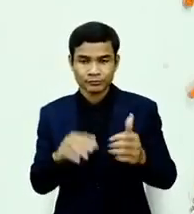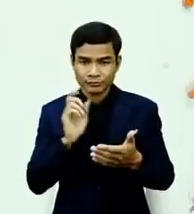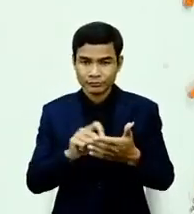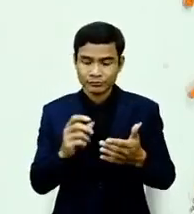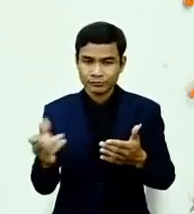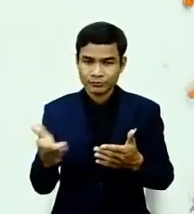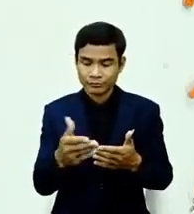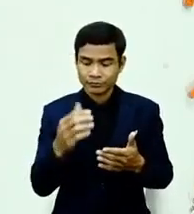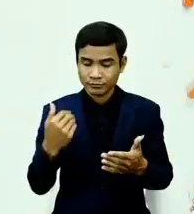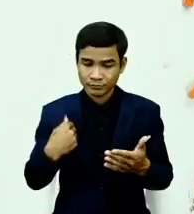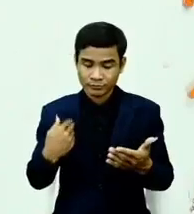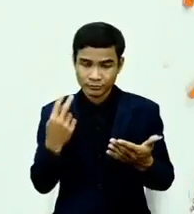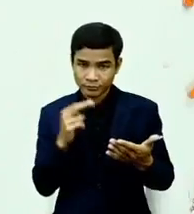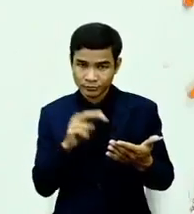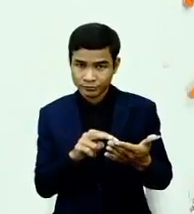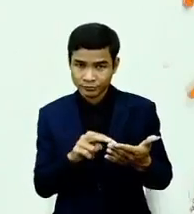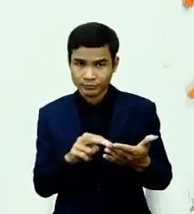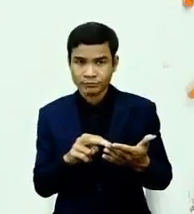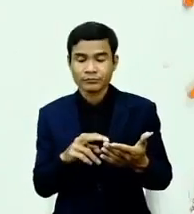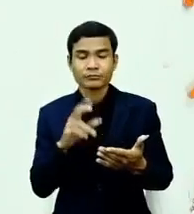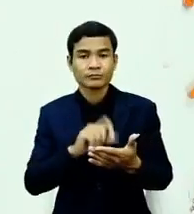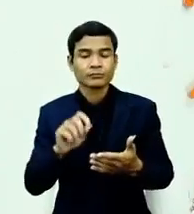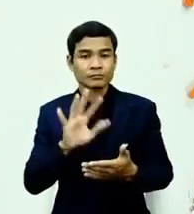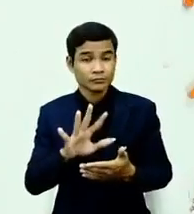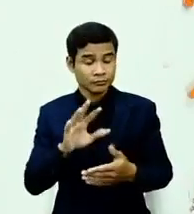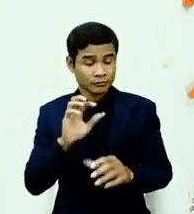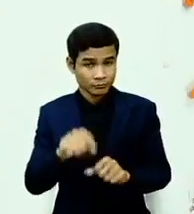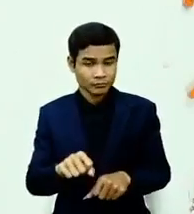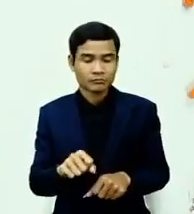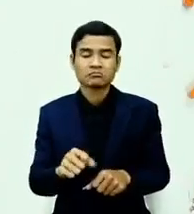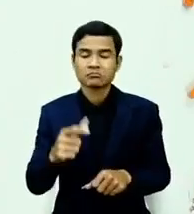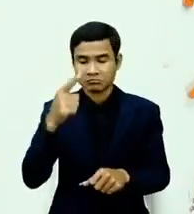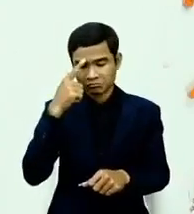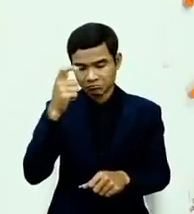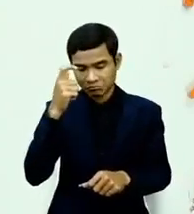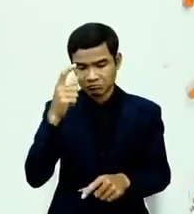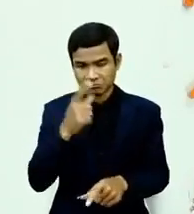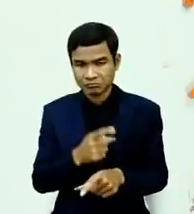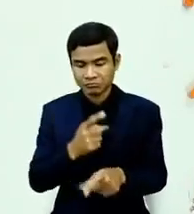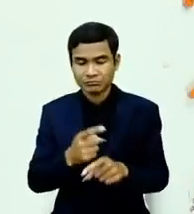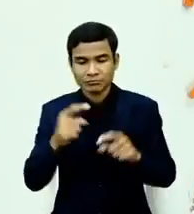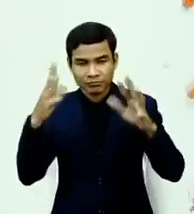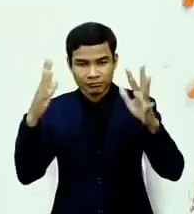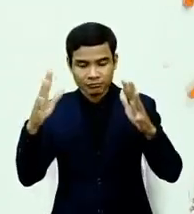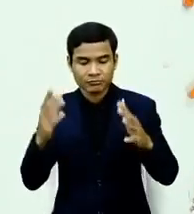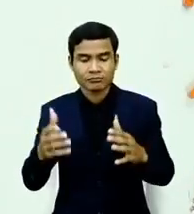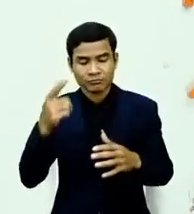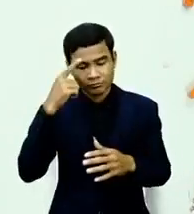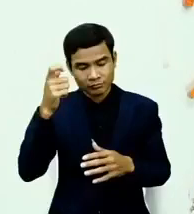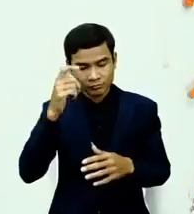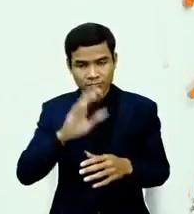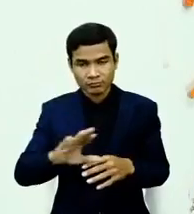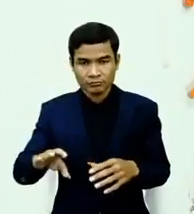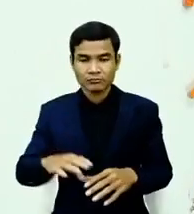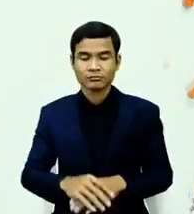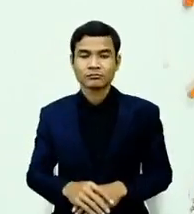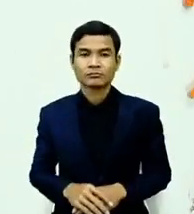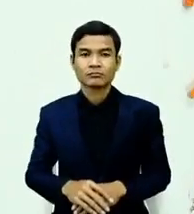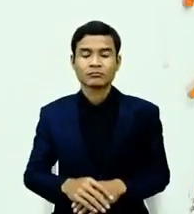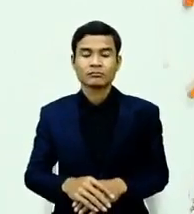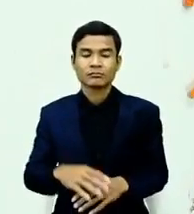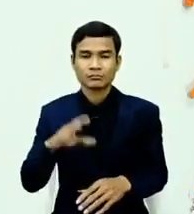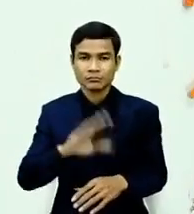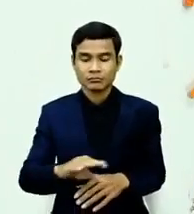ទេចាសរសេរលេខ5បានណាចាពិតជាត្រឹមត្រូវអូឆ្លាតឆ្លាតណាស់ណោះចា